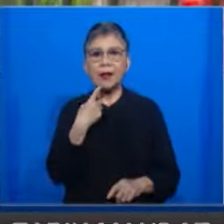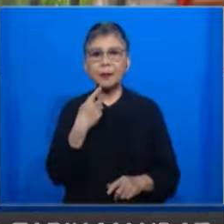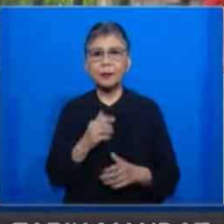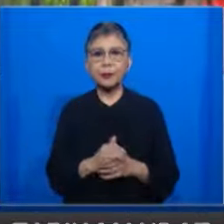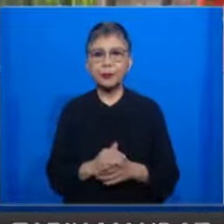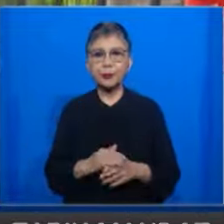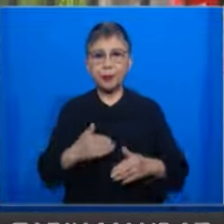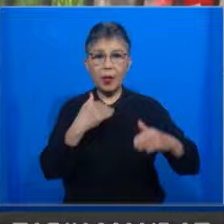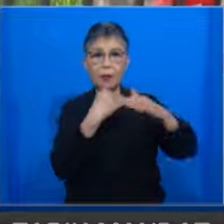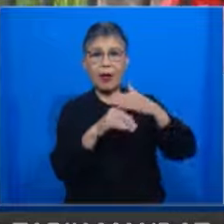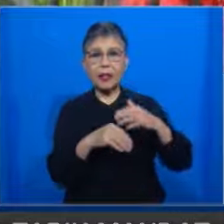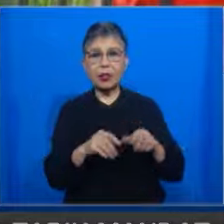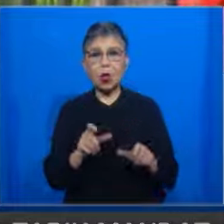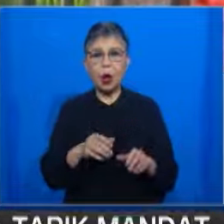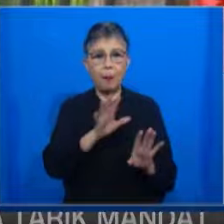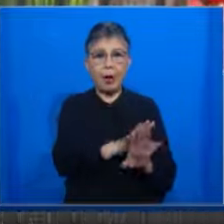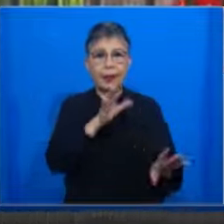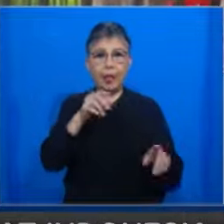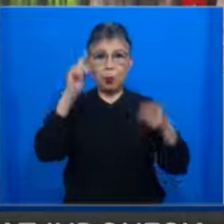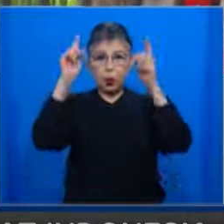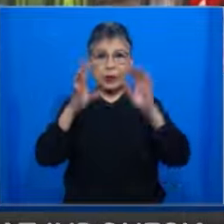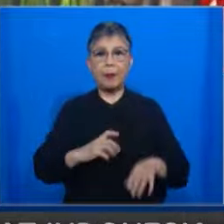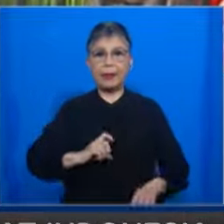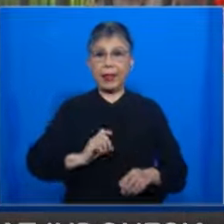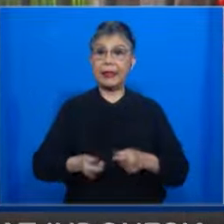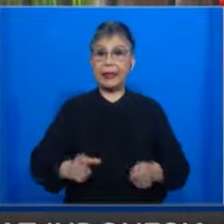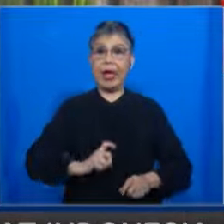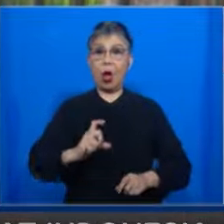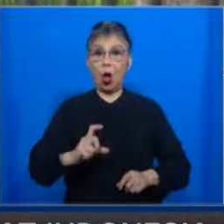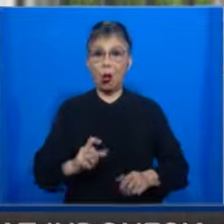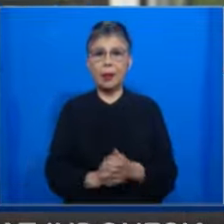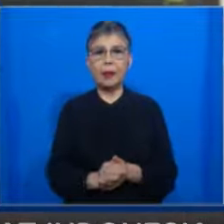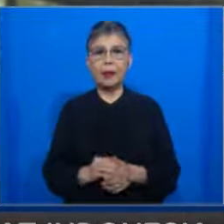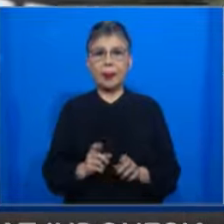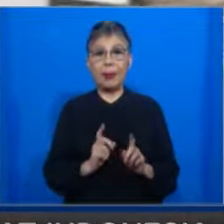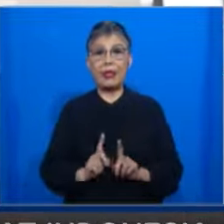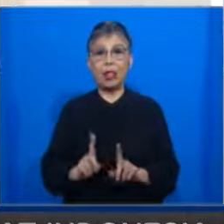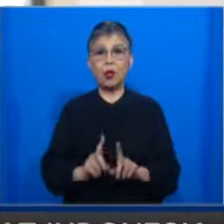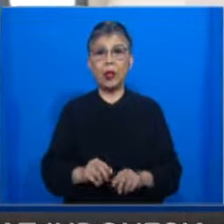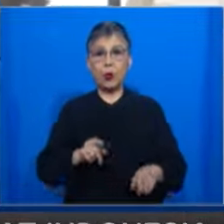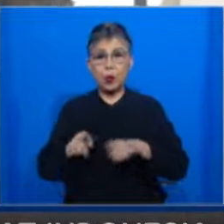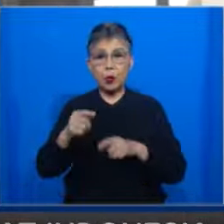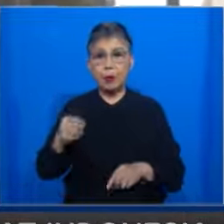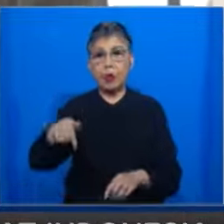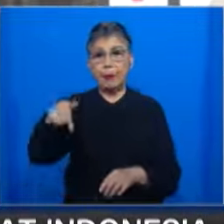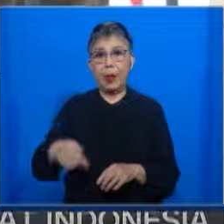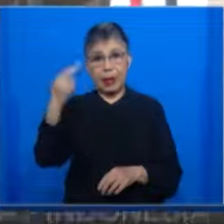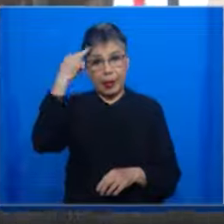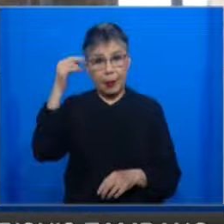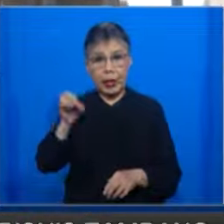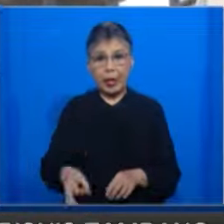mengenai ambang batas bagi para partai politik untuk bisa mencalonkan pasangan calonnya di kontestasi Pilkada 2024